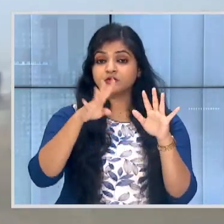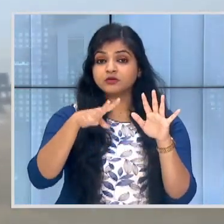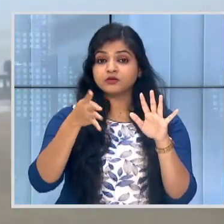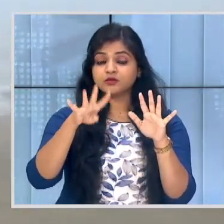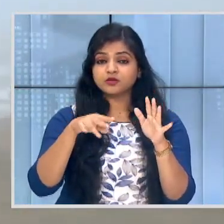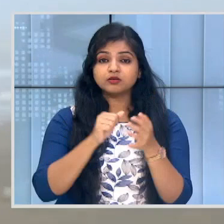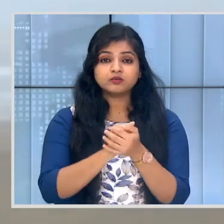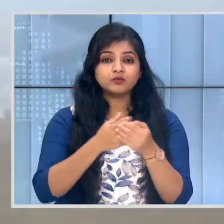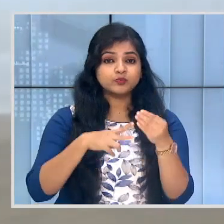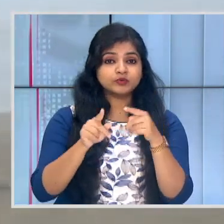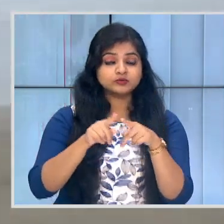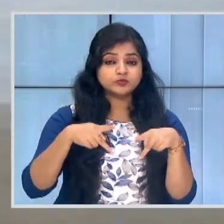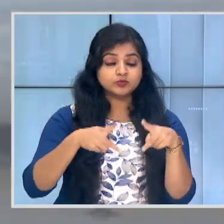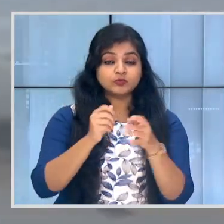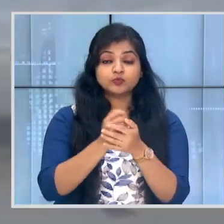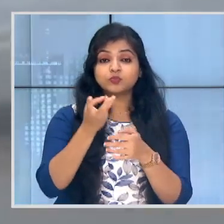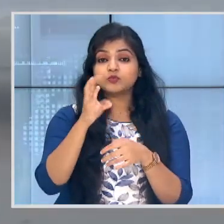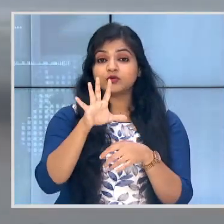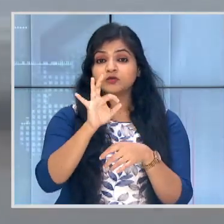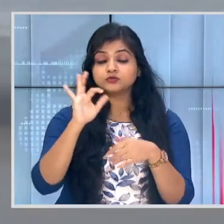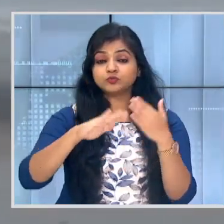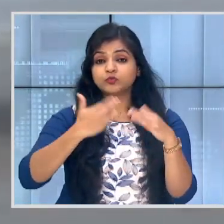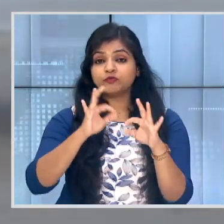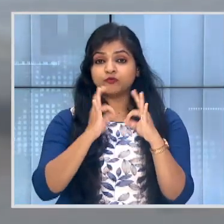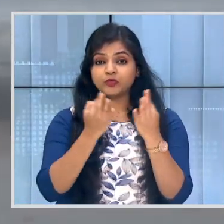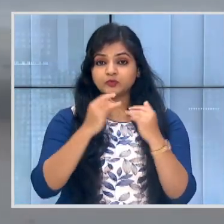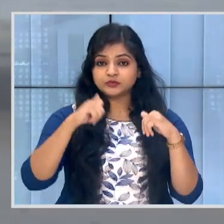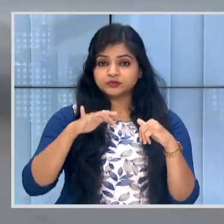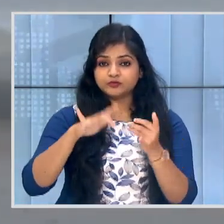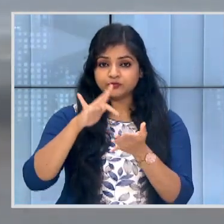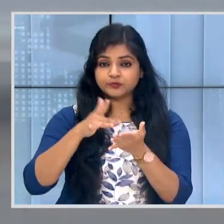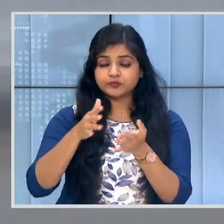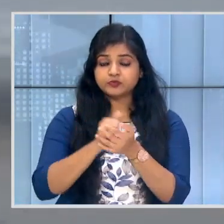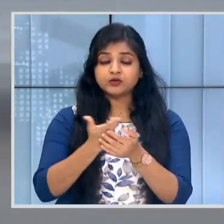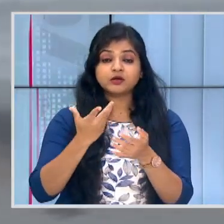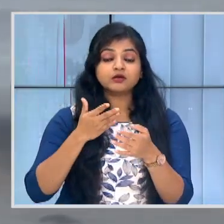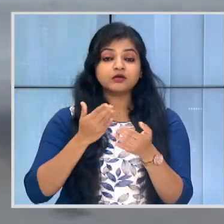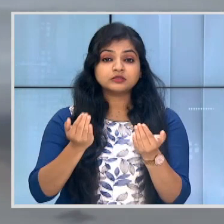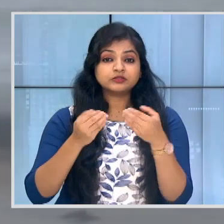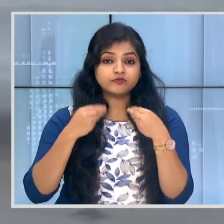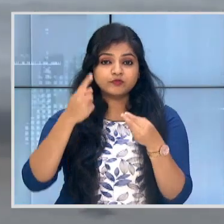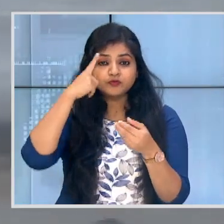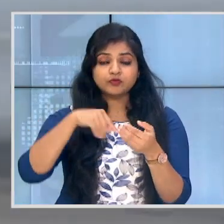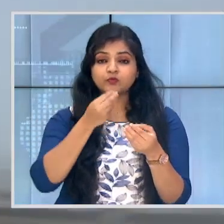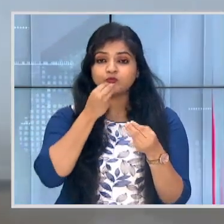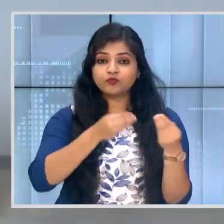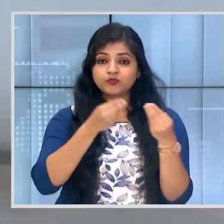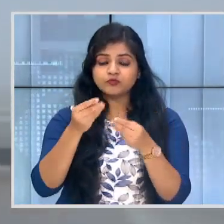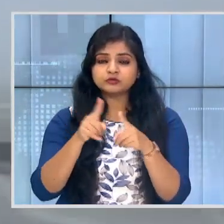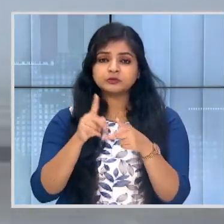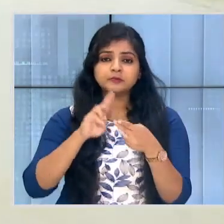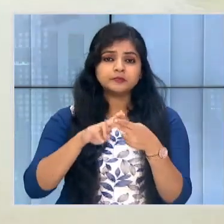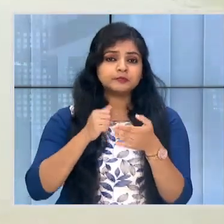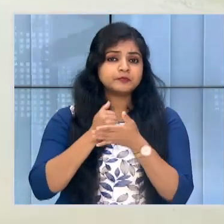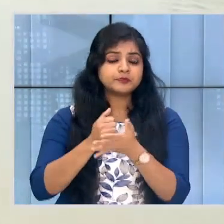99 തെരുവ്, 3500 അധികം കുടുംബങ്ങൾ താമസിക്കുന്ന ഒരു മേഖലയാണ്. അവിടെ ഒരു തരത്തിലുള്ള രക്ഷാപ്രവർത്തനങ്ങൾ പോലും എത്തിയിട്ടില്ല, ഭക്ഷണം പോലും ലഭിച്ചിട്ടില്ല എന്നുള്ള